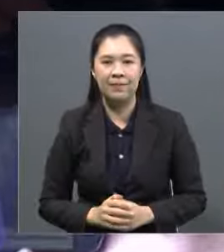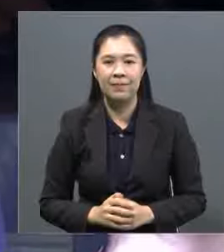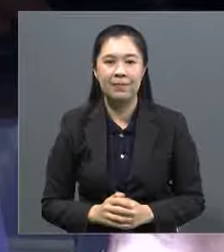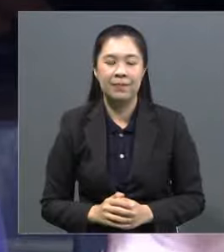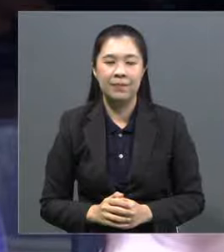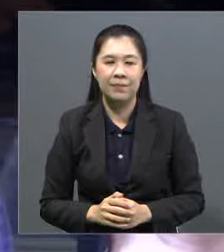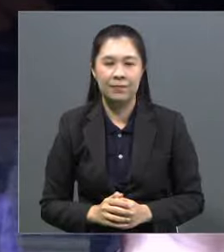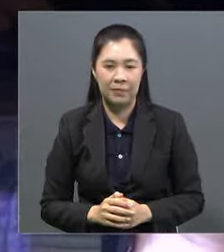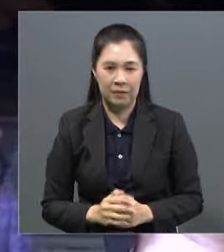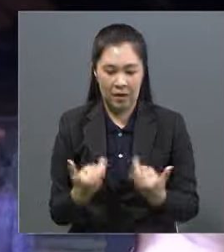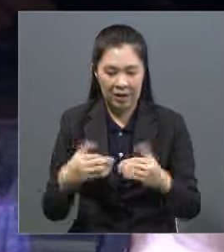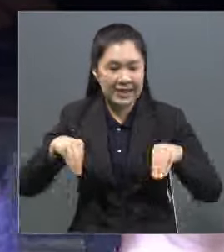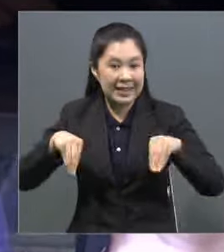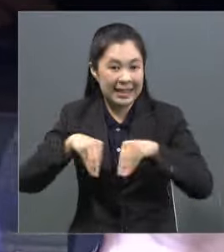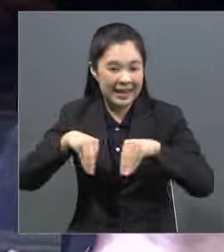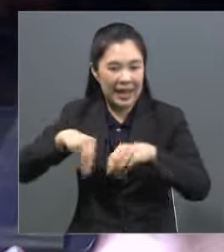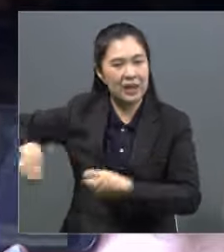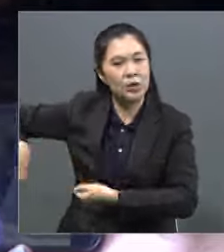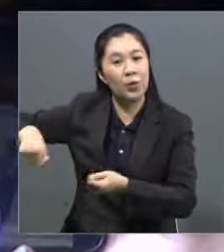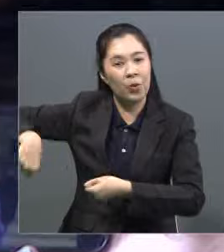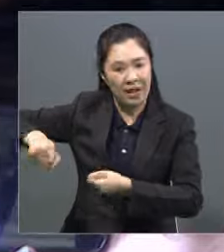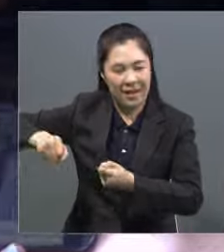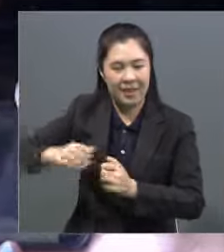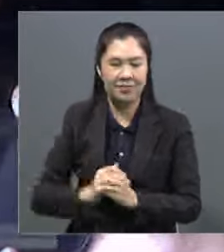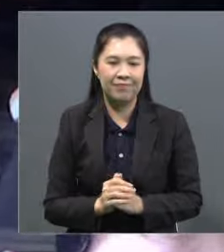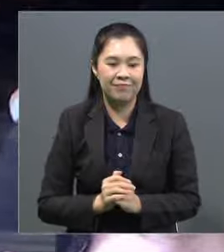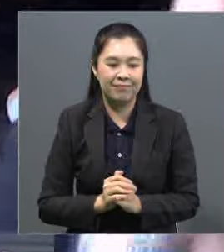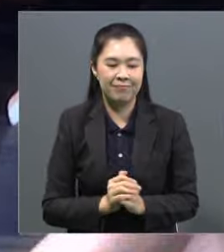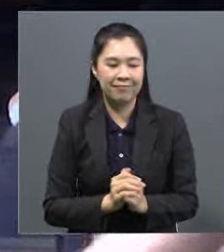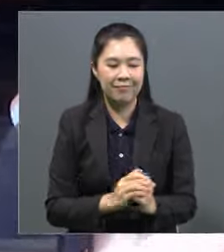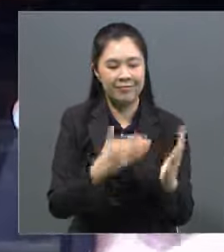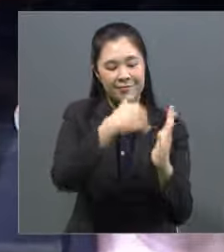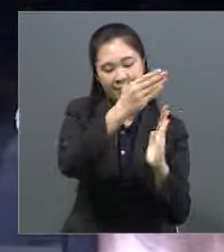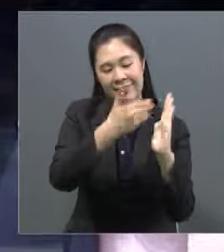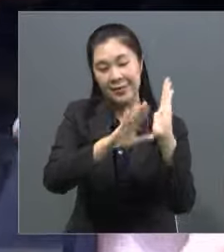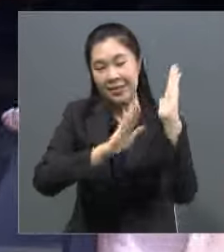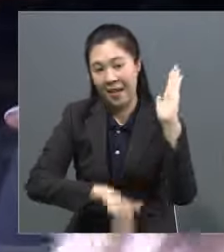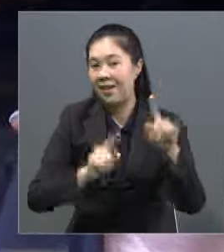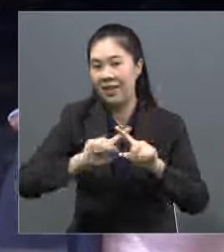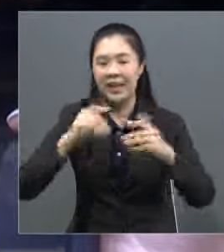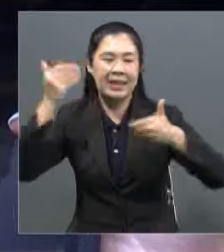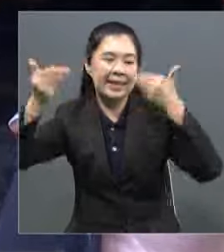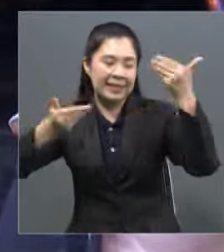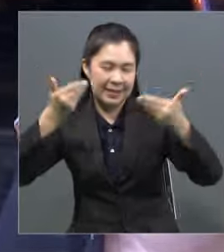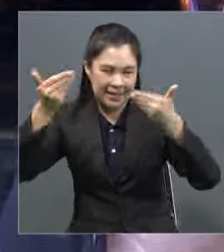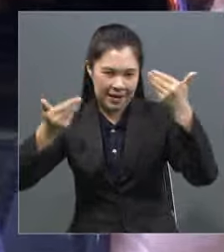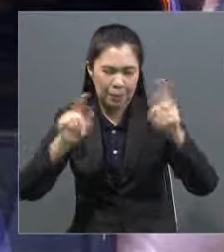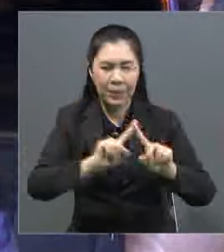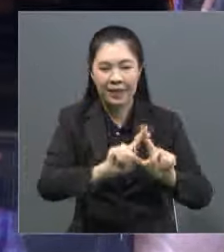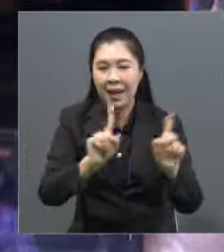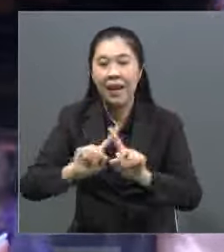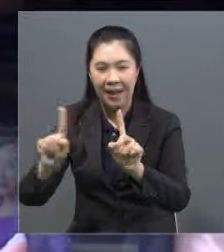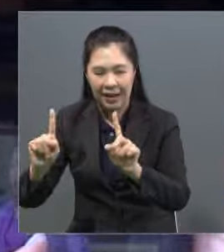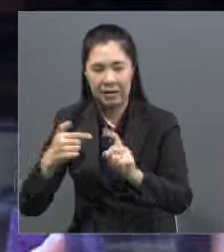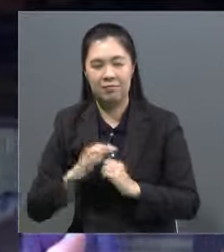ในช่วงนี้ค่ะใกล้ถึงเทศกาลสงกรานต์แล้วนะคะซึ่งในแต่ละพื้นที่ก็จะมีการจัดกิจกรรมที่แตกต่างกันออกไปแม้ก่อนหน้านี้จ